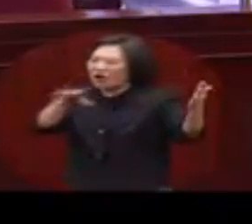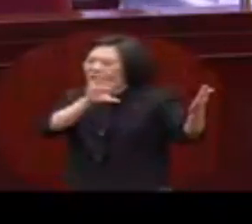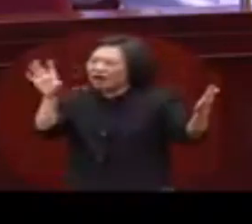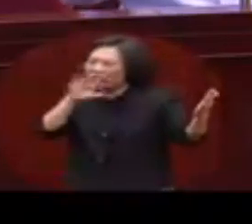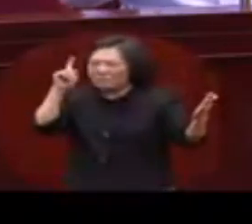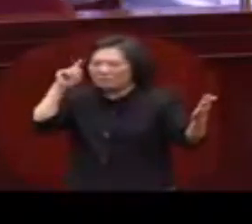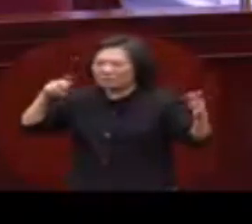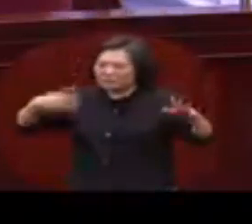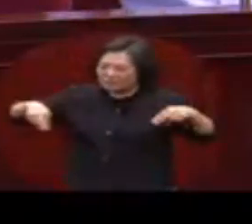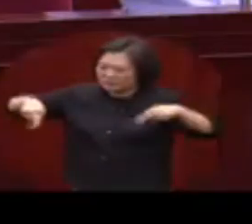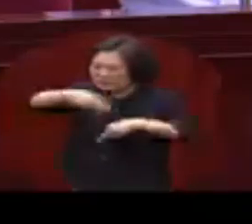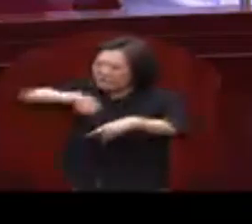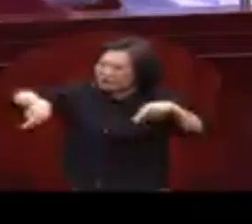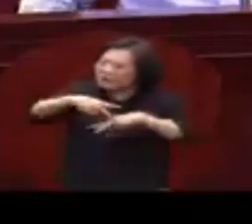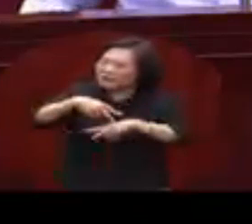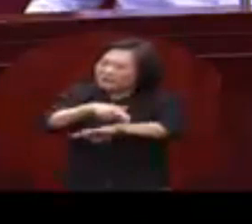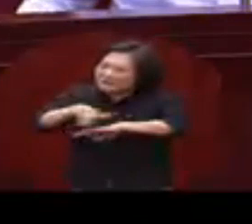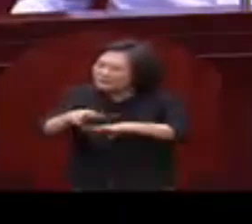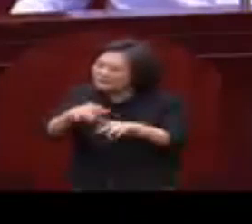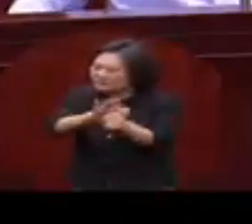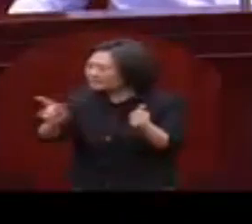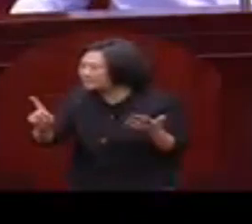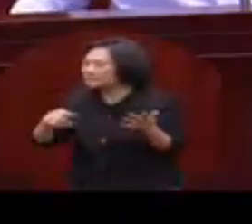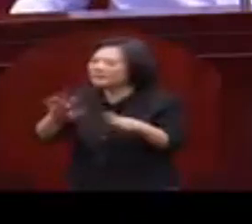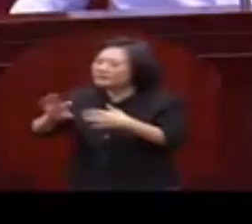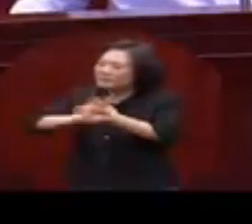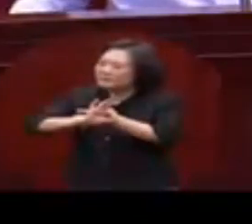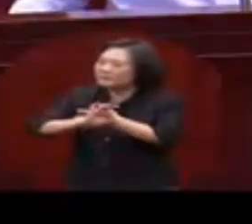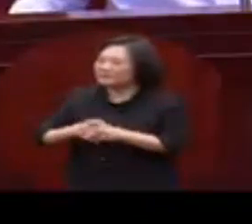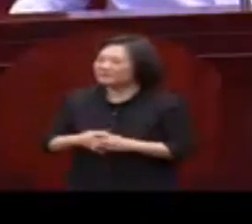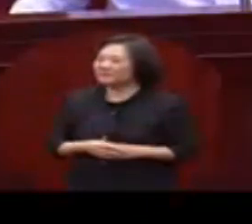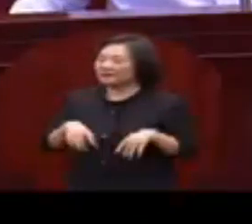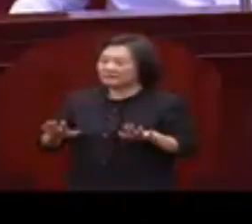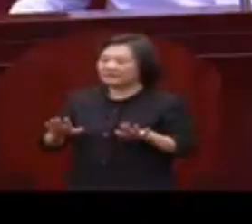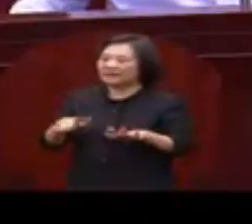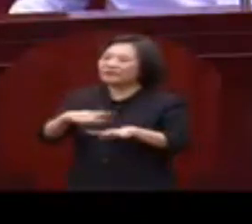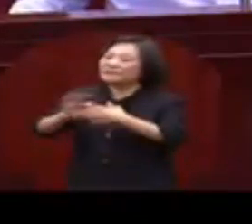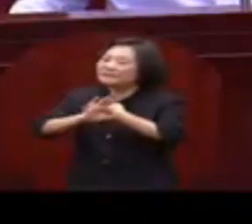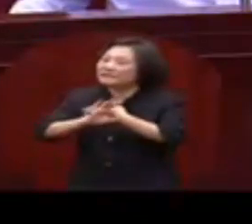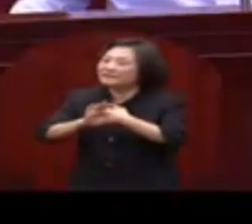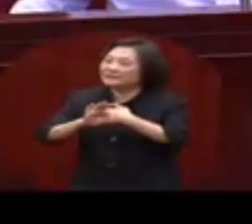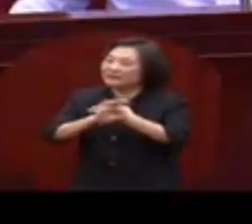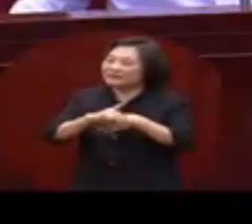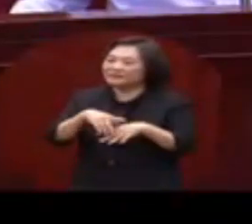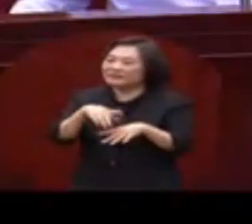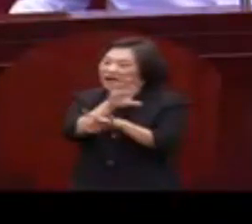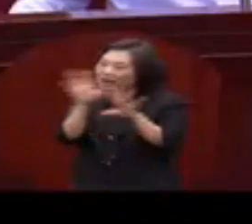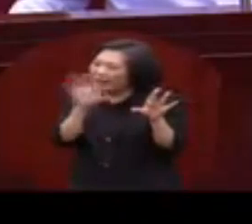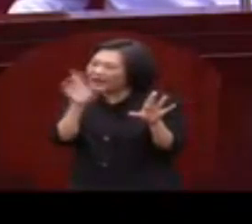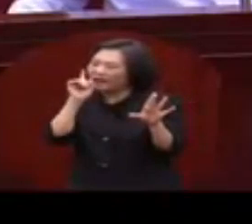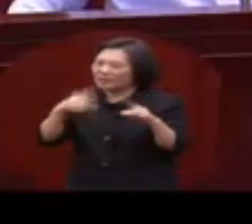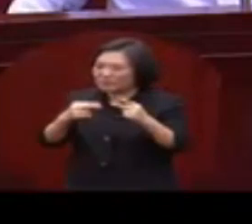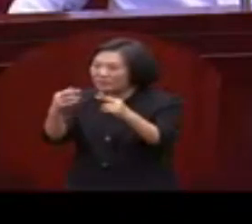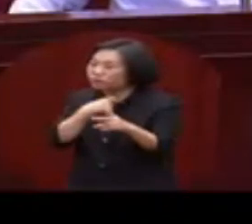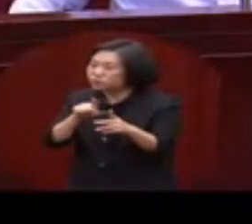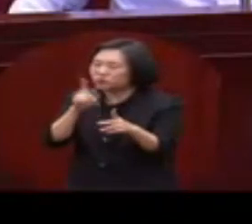一些动线的规划啦，还有这个音响到底怎么样，所以我们在这个月会办一次试唱会，那再看哪些要再修